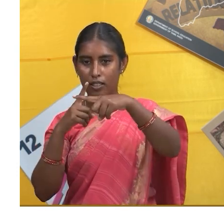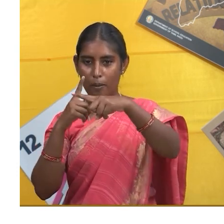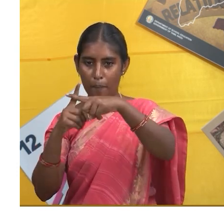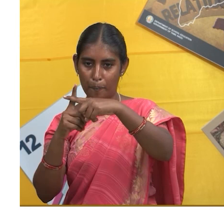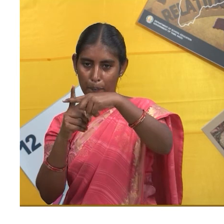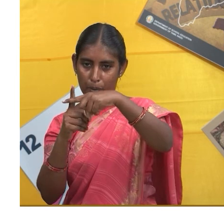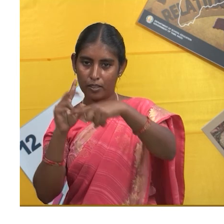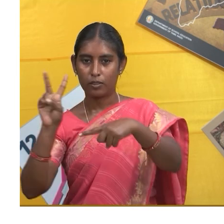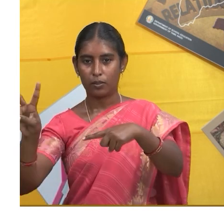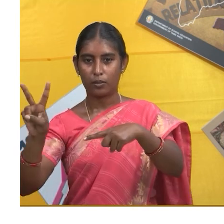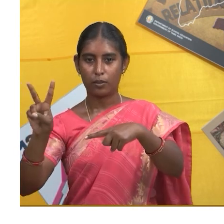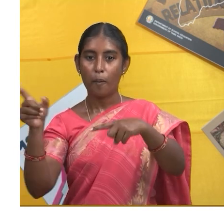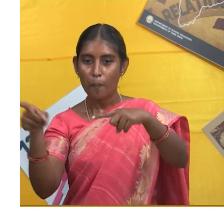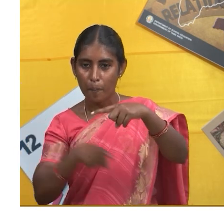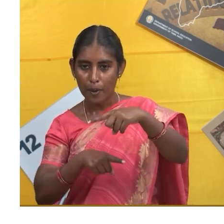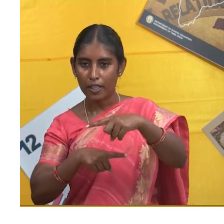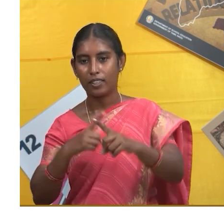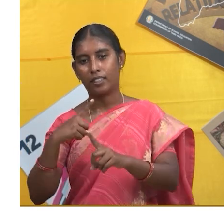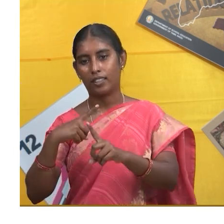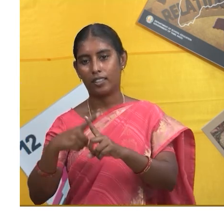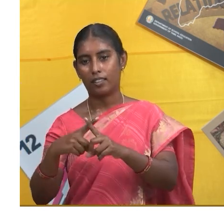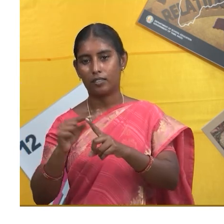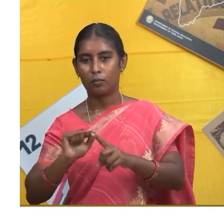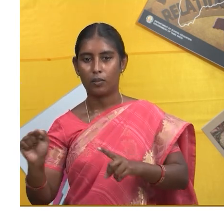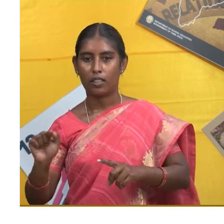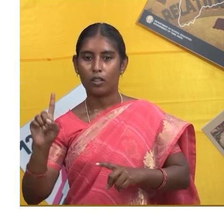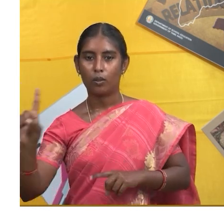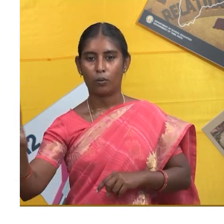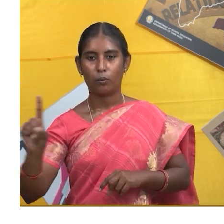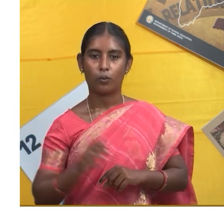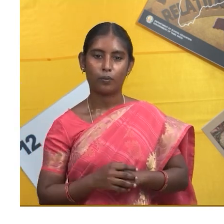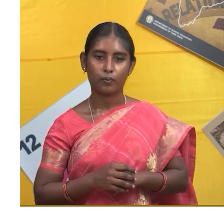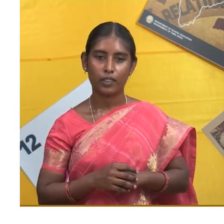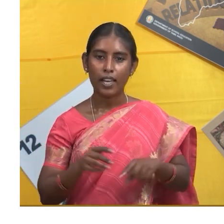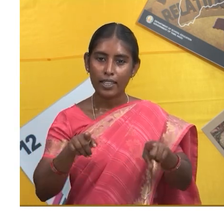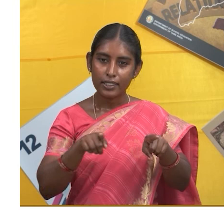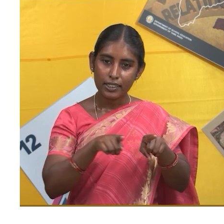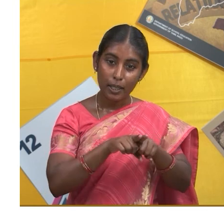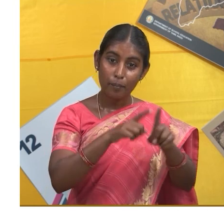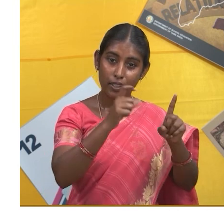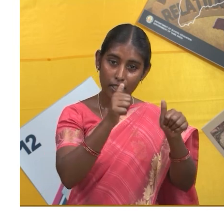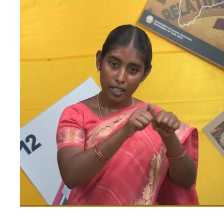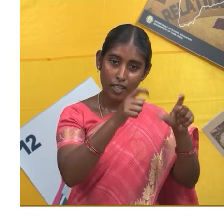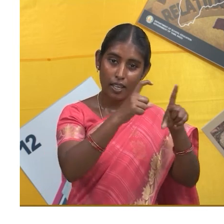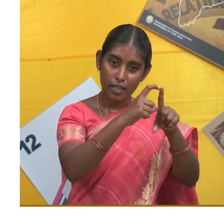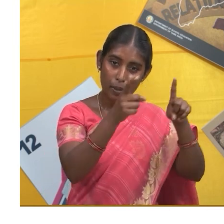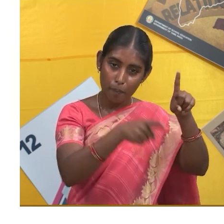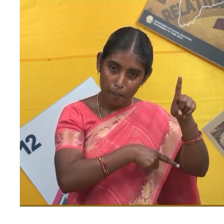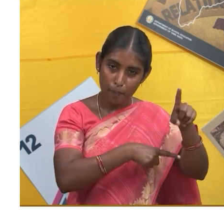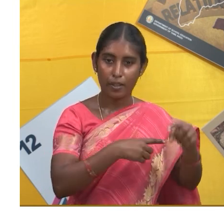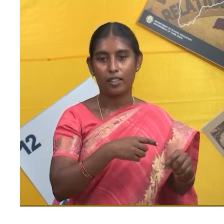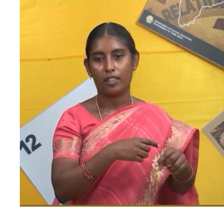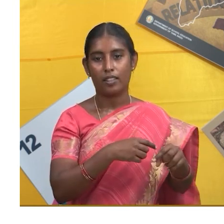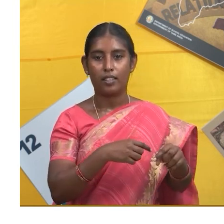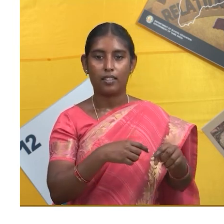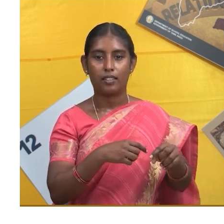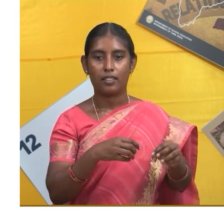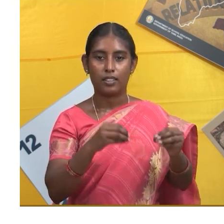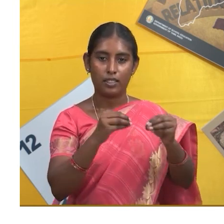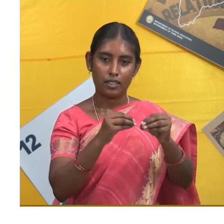வேருகிறேன்.